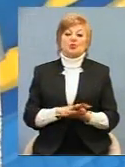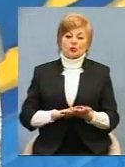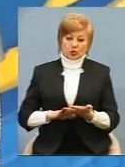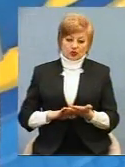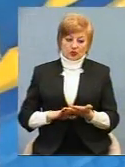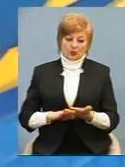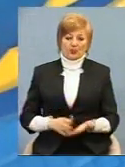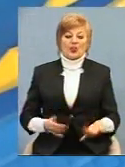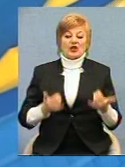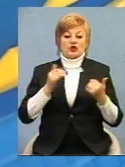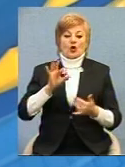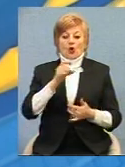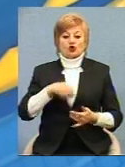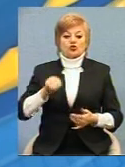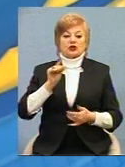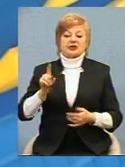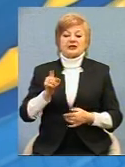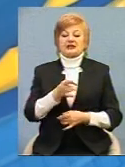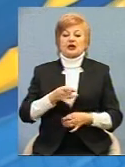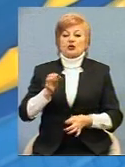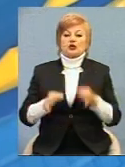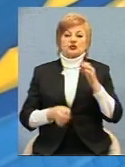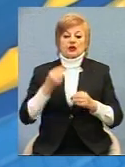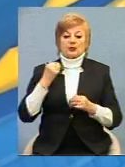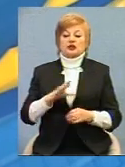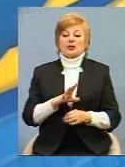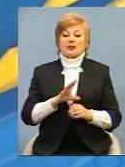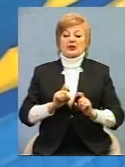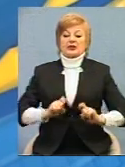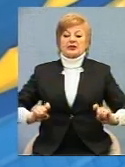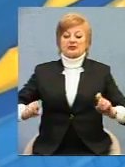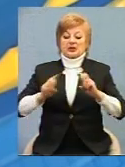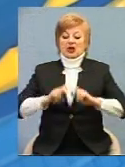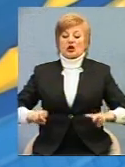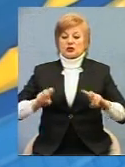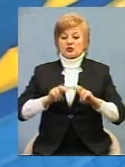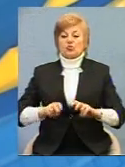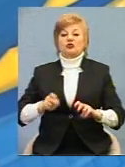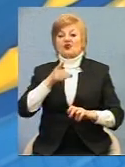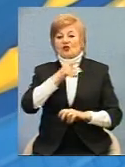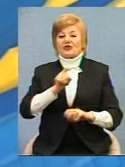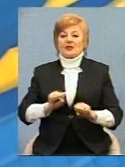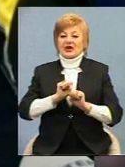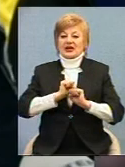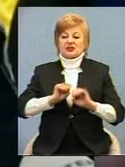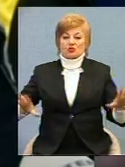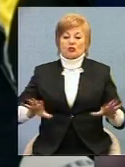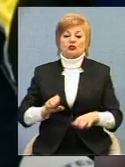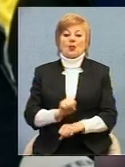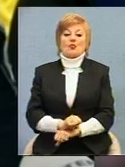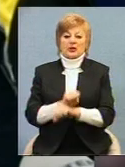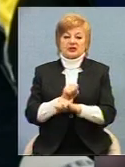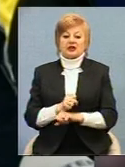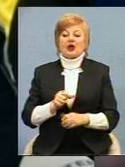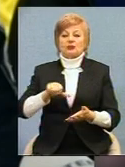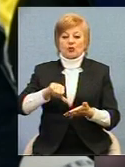випуск. Сьогодні в Орджонікідзевському районному суді Запоріжжя відбулося засідання у справі розгону Запорізького майдану. Зокрема, причетності до цього